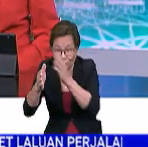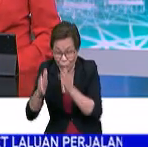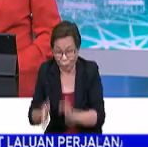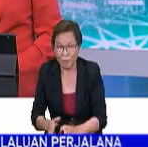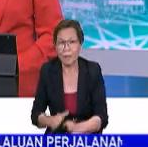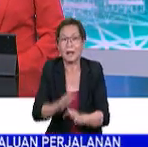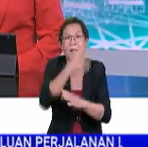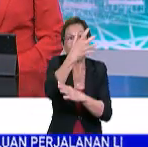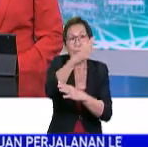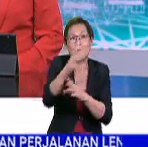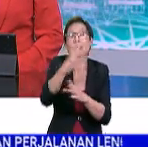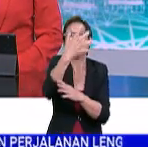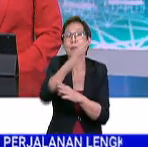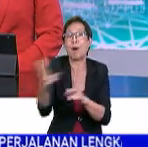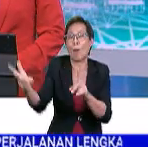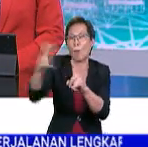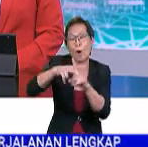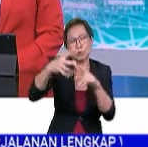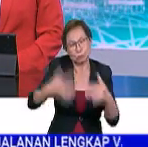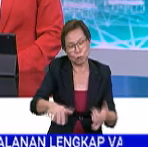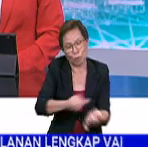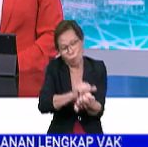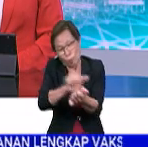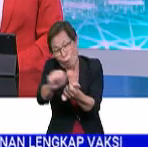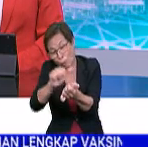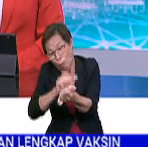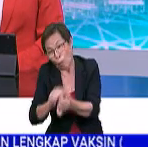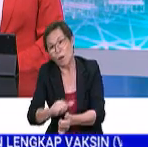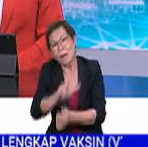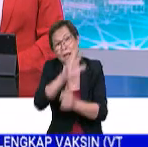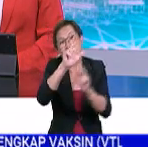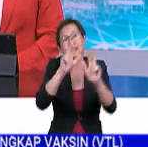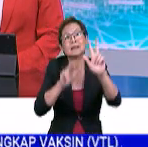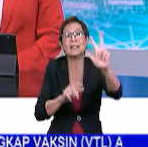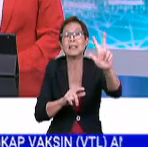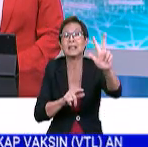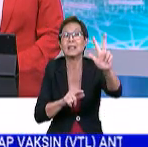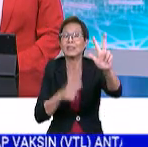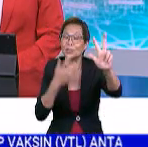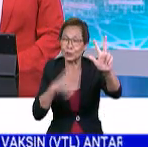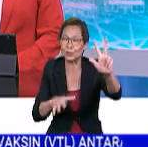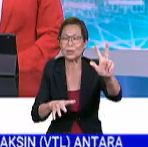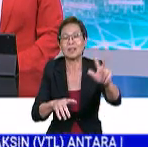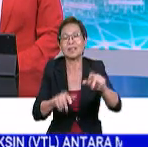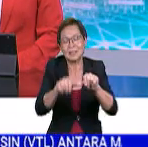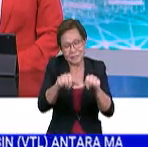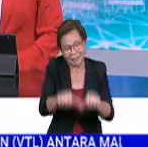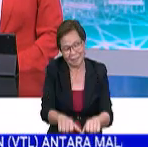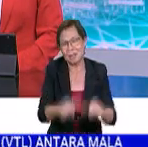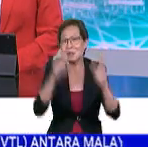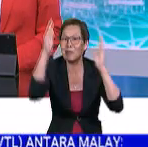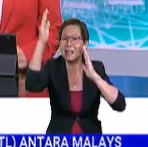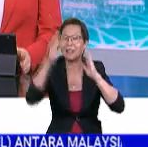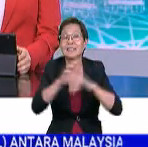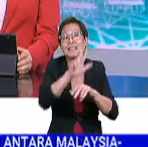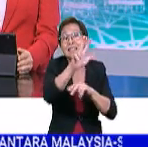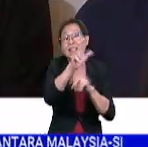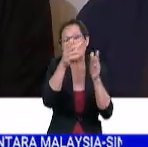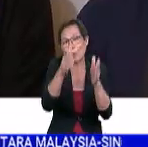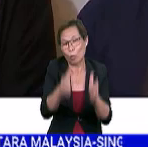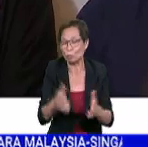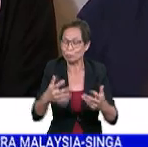lalu, 15 permohonan sudah diluluskan dengan 3 daripadanya sudah pun menetap di negara ini.